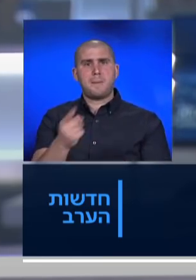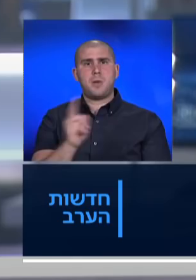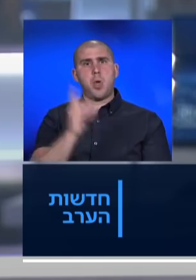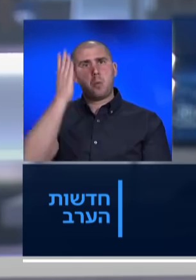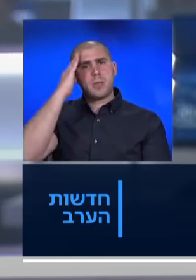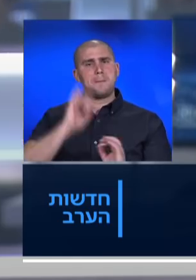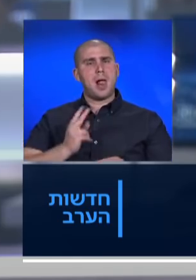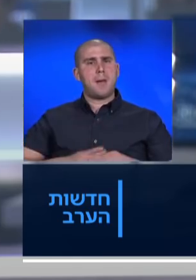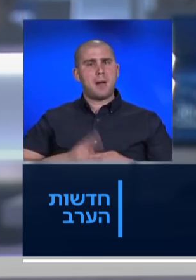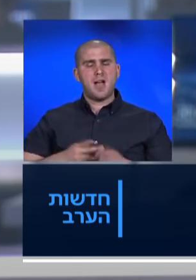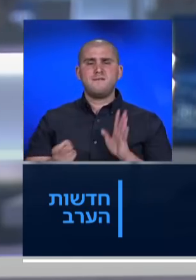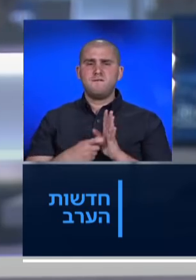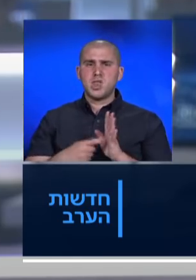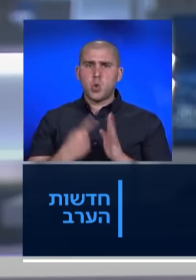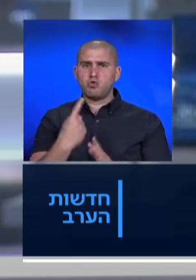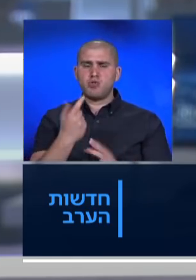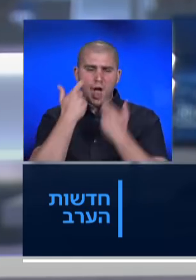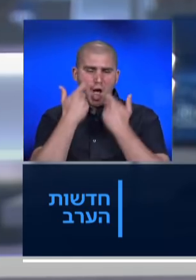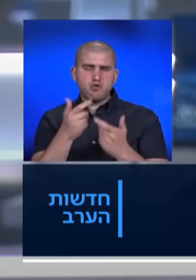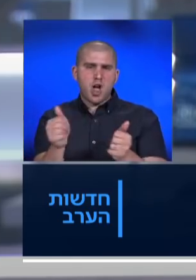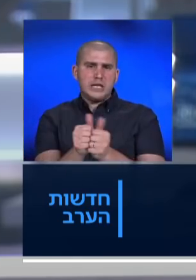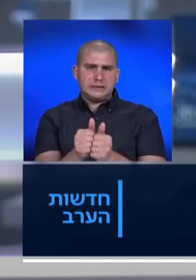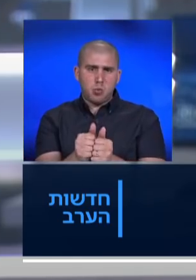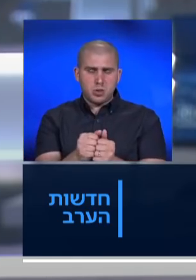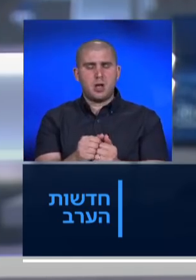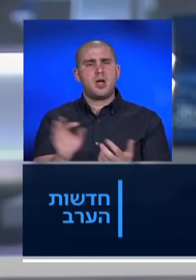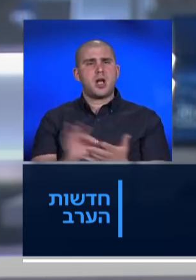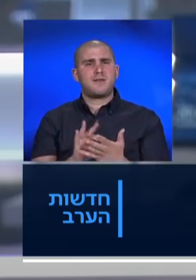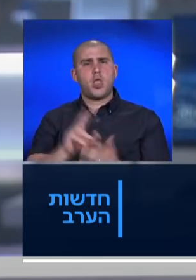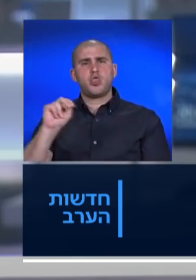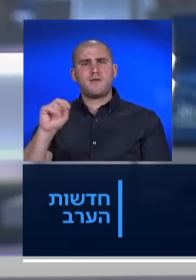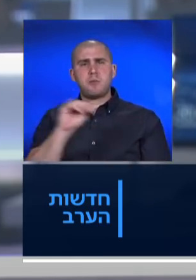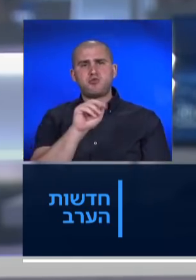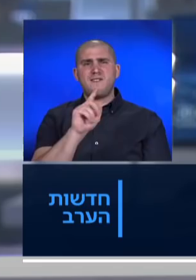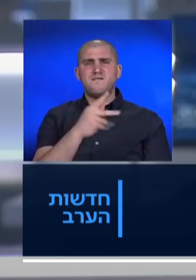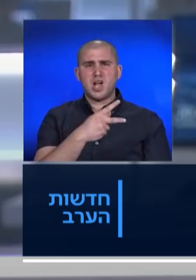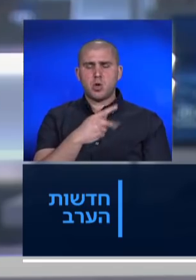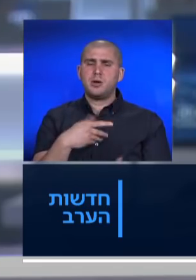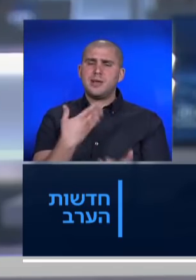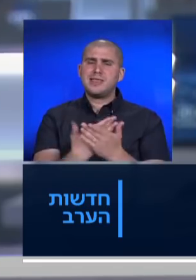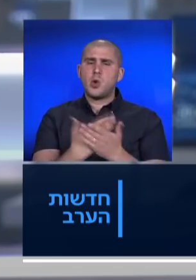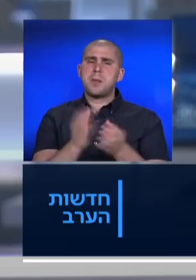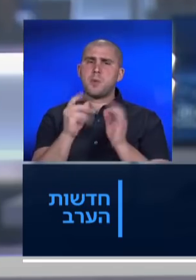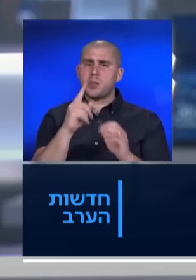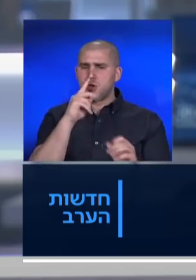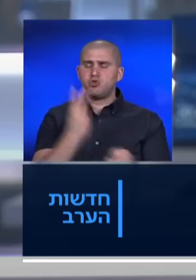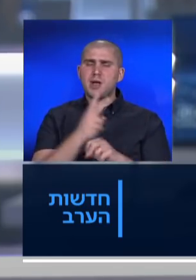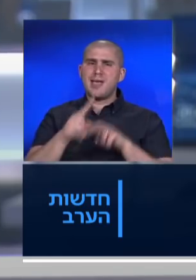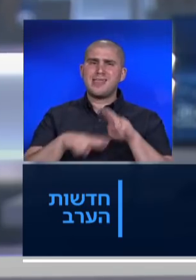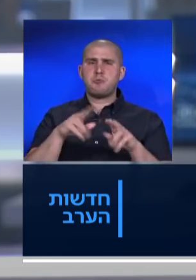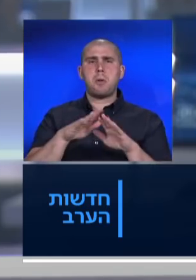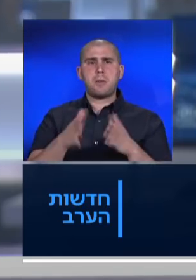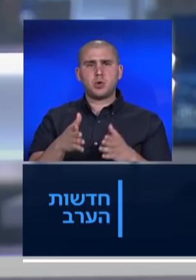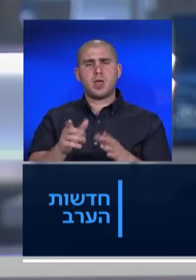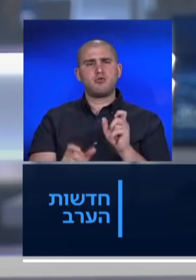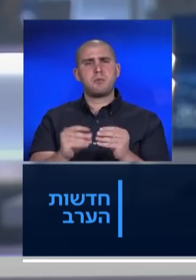ודרושה עליהם השגחה צמודה. כתבתנו נופר משה פרדו מביאה תיעוד מיוחד משגרת הטיפול במוסדות לבעלי מוגבלויות,